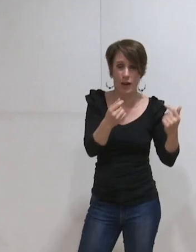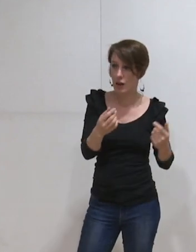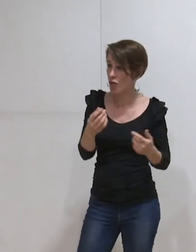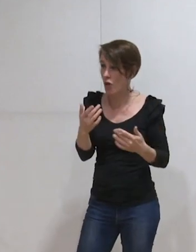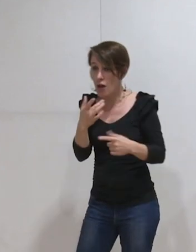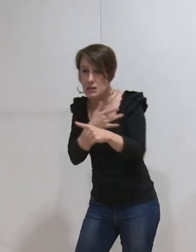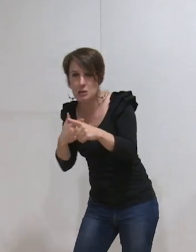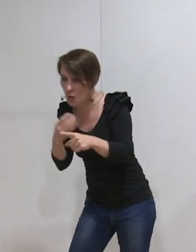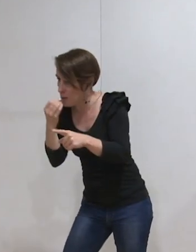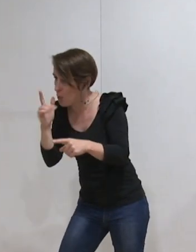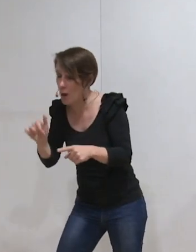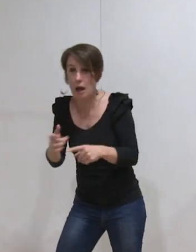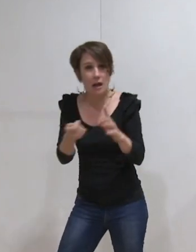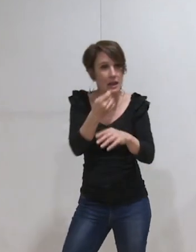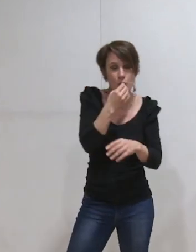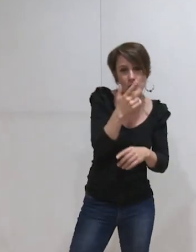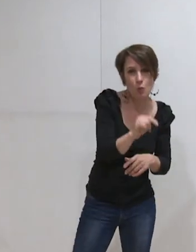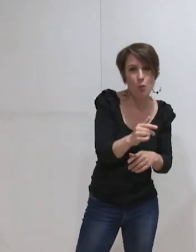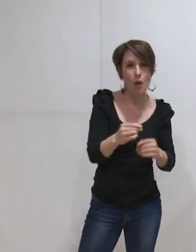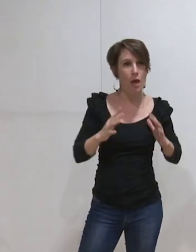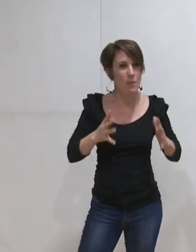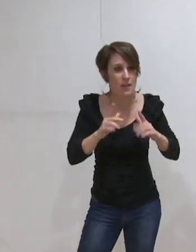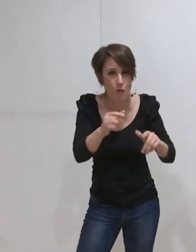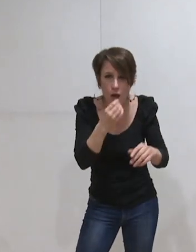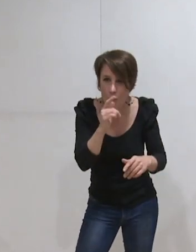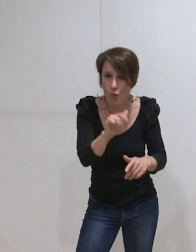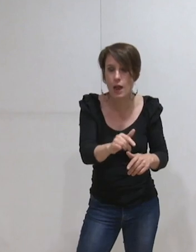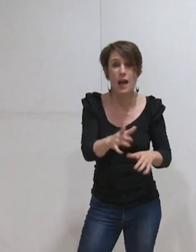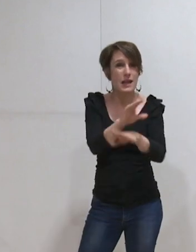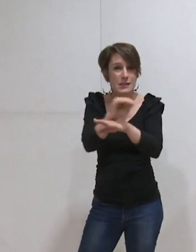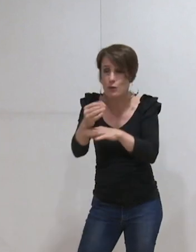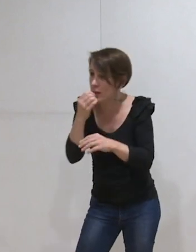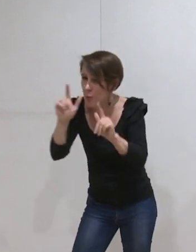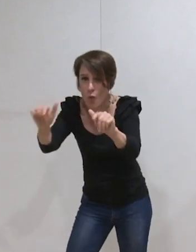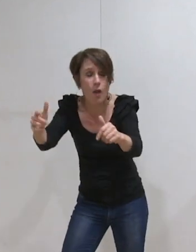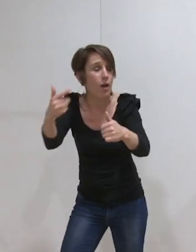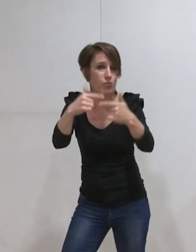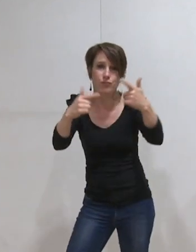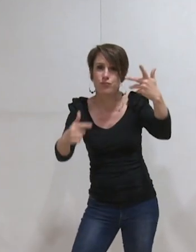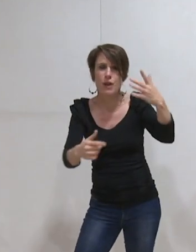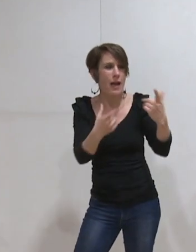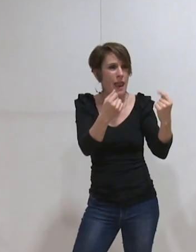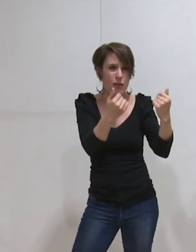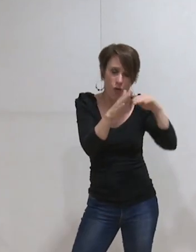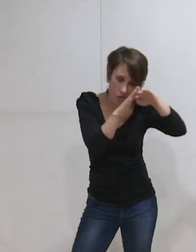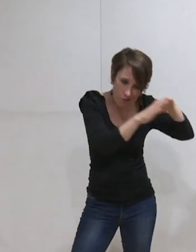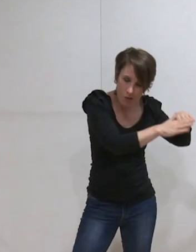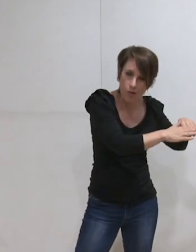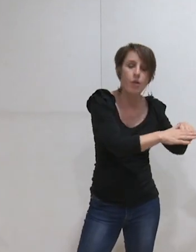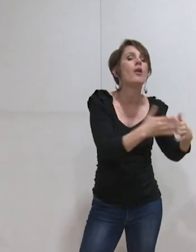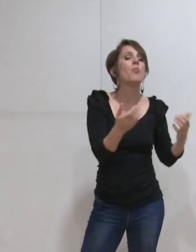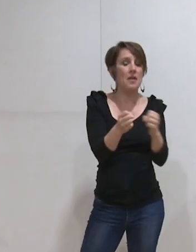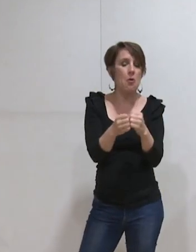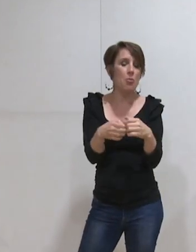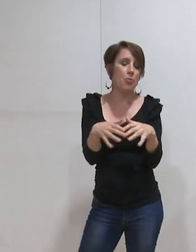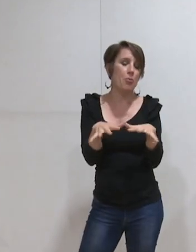l'éducation l'environnement le bénévolat la sécurité et tous ces aspects là ça c'est beaucoup étendu le Conseil de